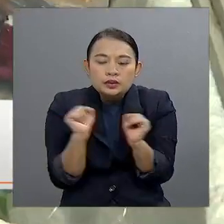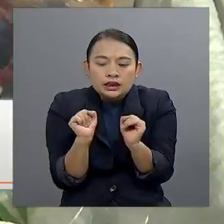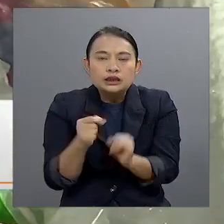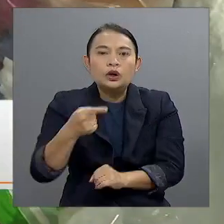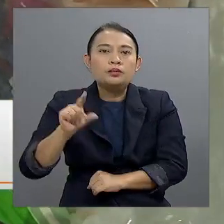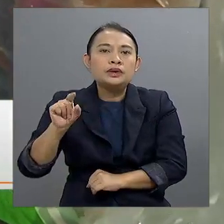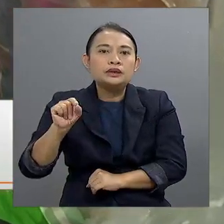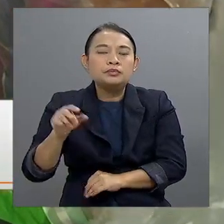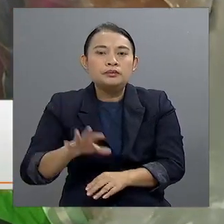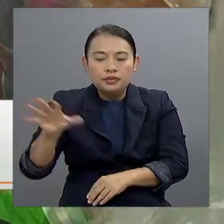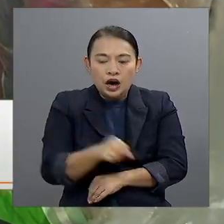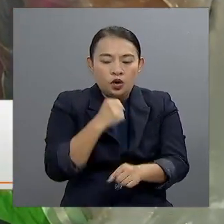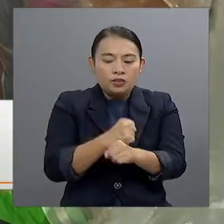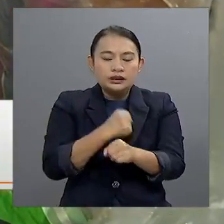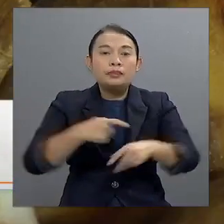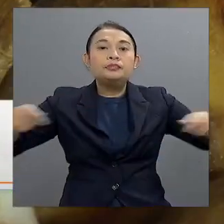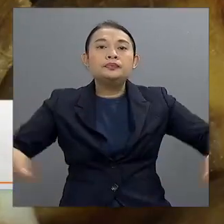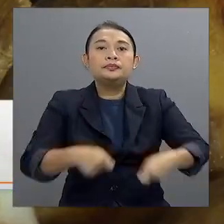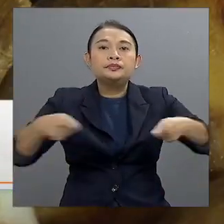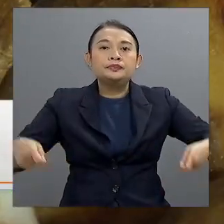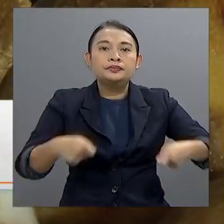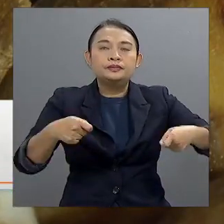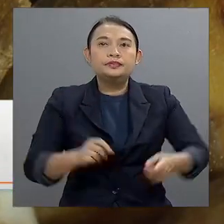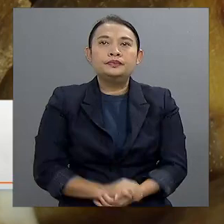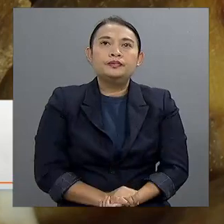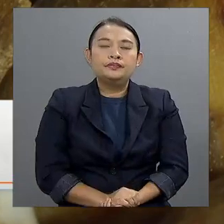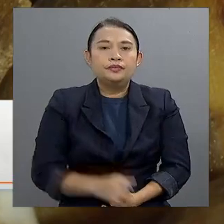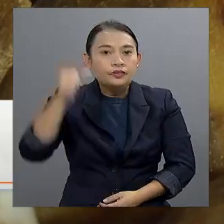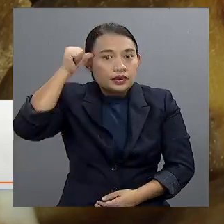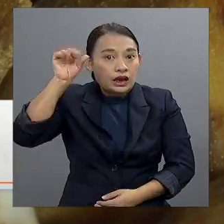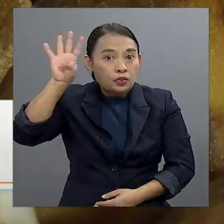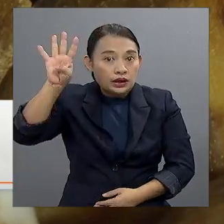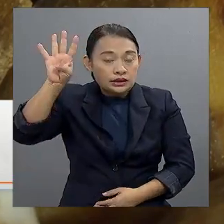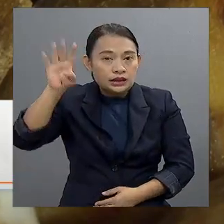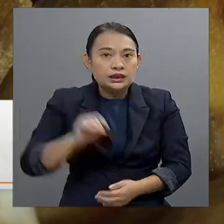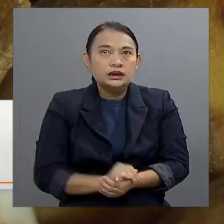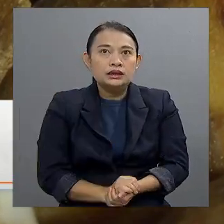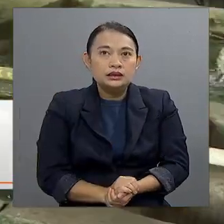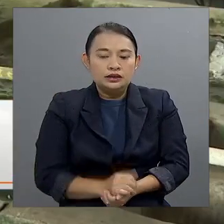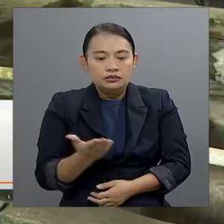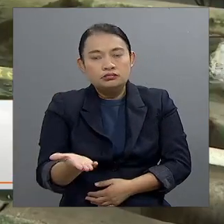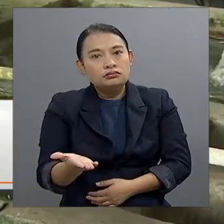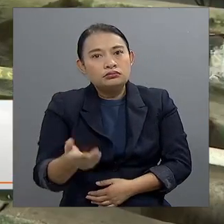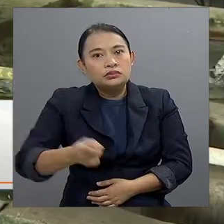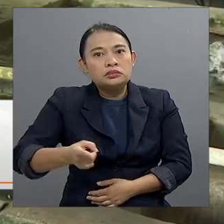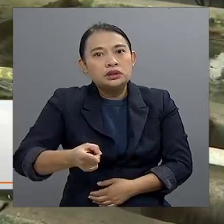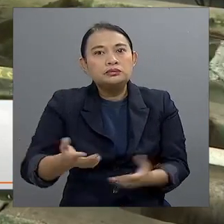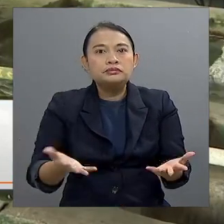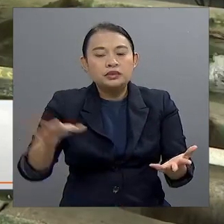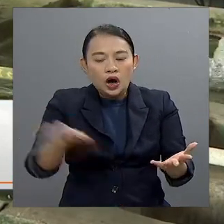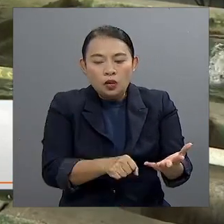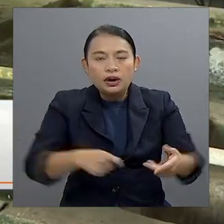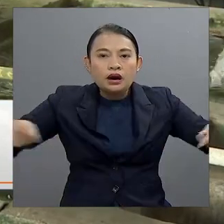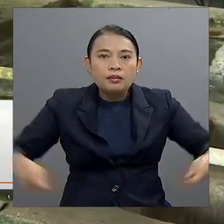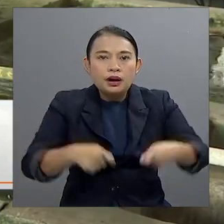อาหารแต่4วันมานี้อาหารทะเลเหล่านี้แทบจะไม่ถูกหยิบนำมาทำอาหารเพราะที่ร้านอาหารทะเลย่